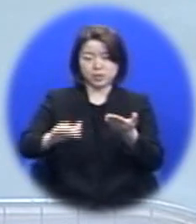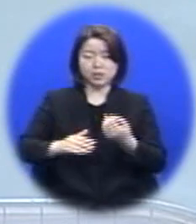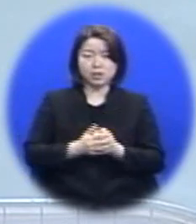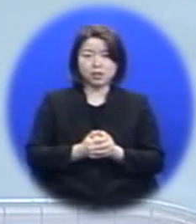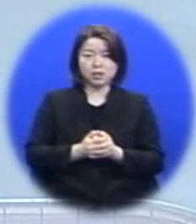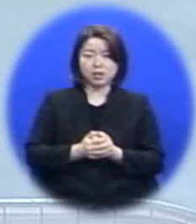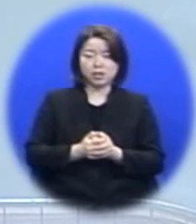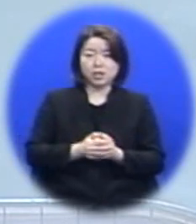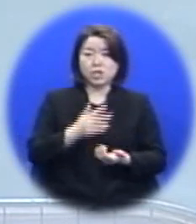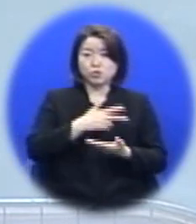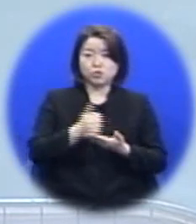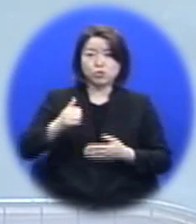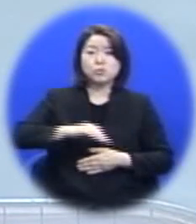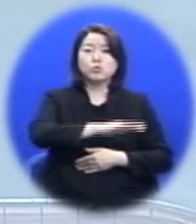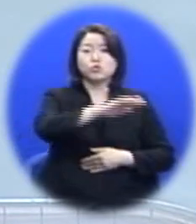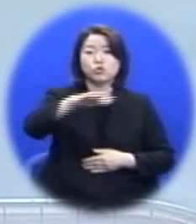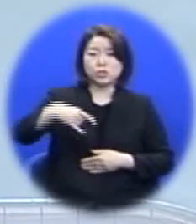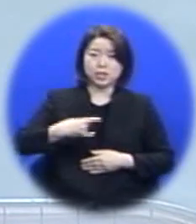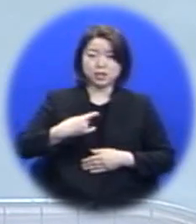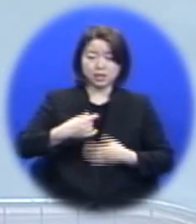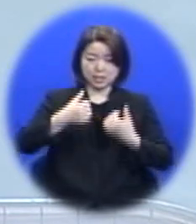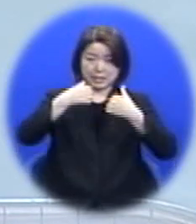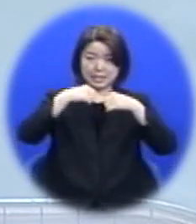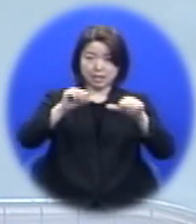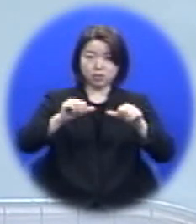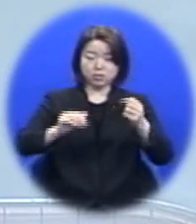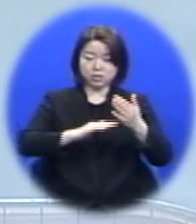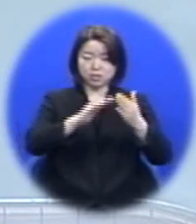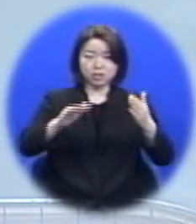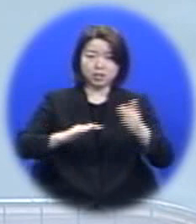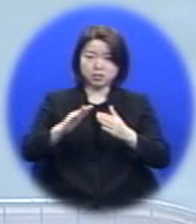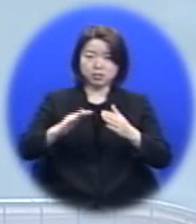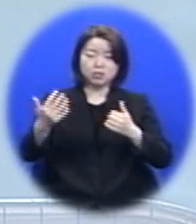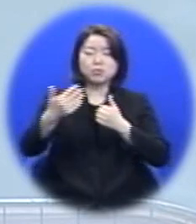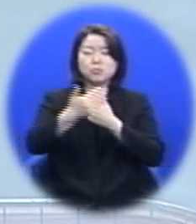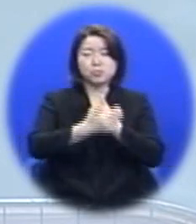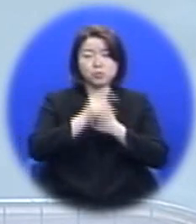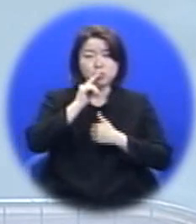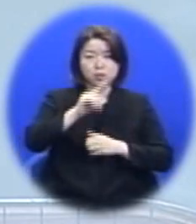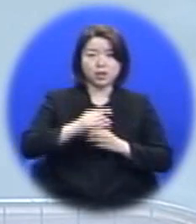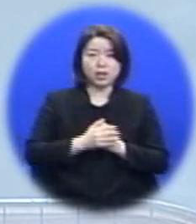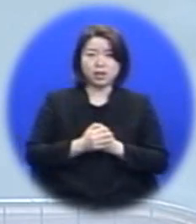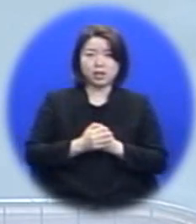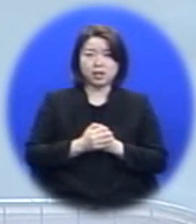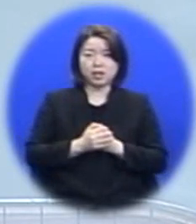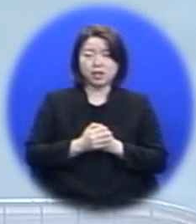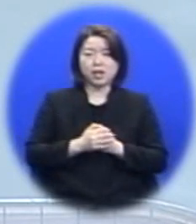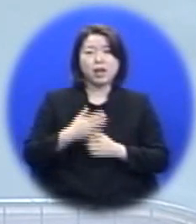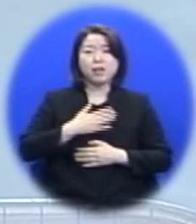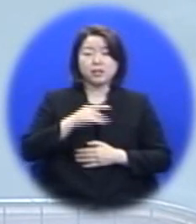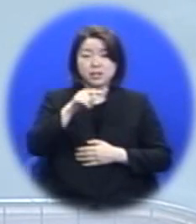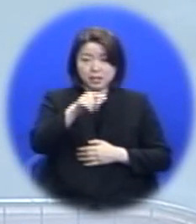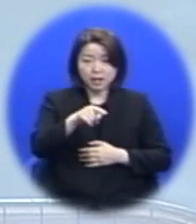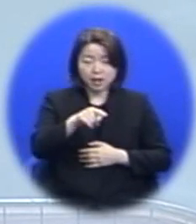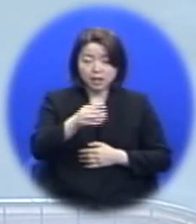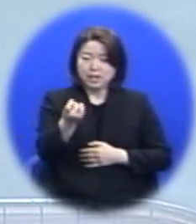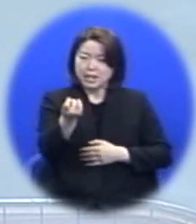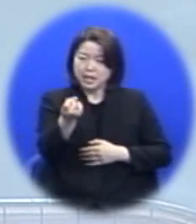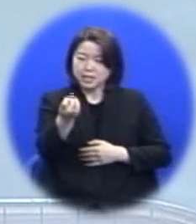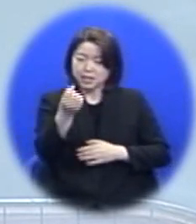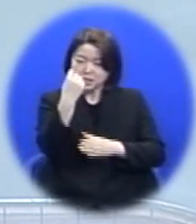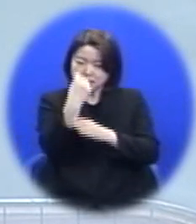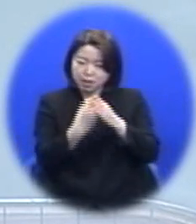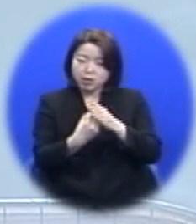주님은 우리에게 깨어진 가정을 품으라. 내가 썩어지는 하늘의 미랄이 되라.